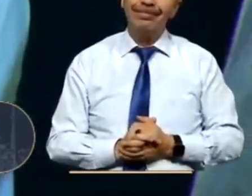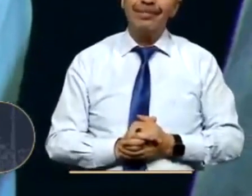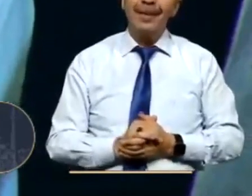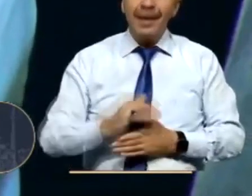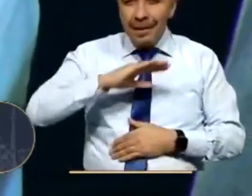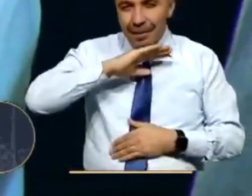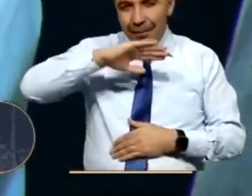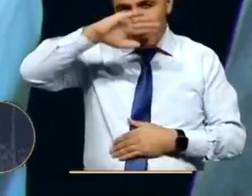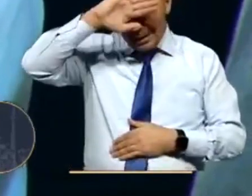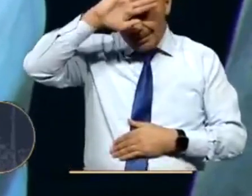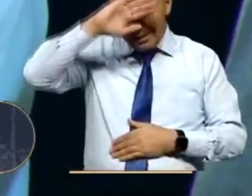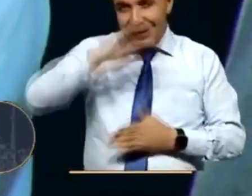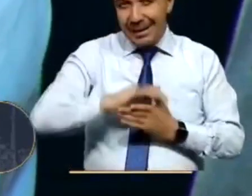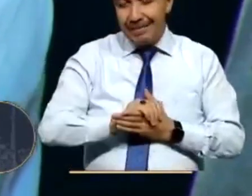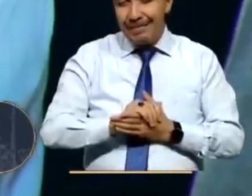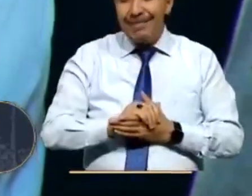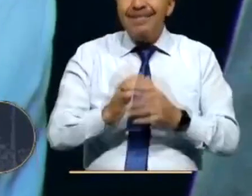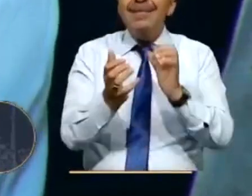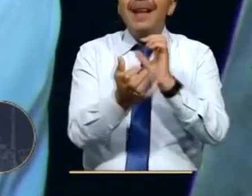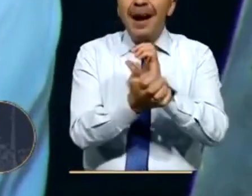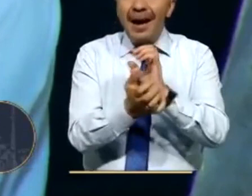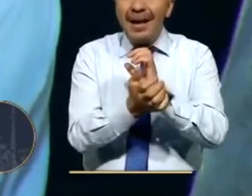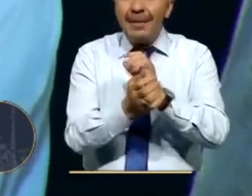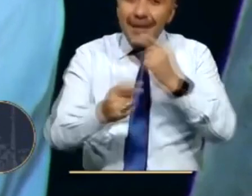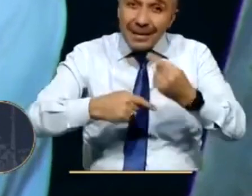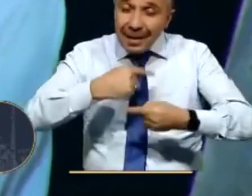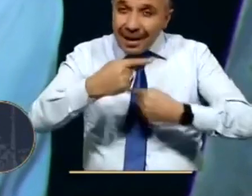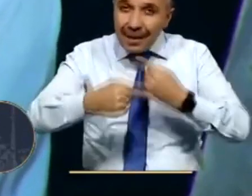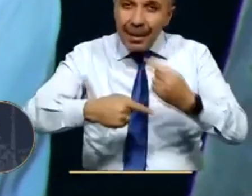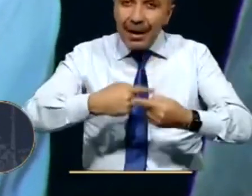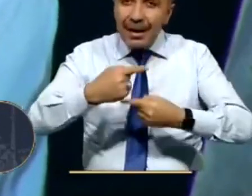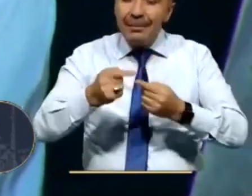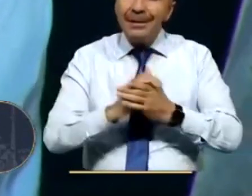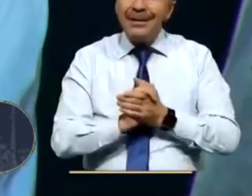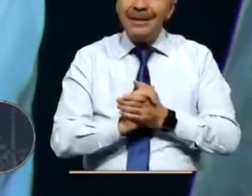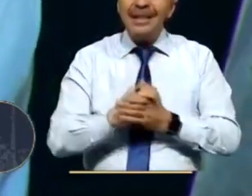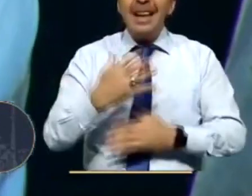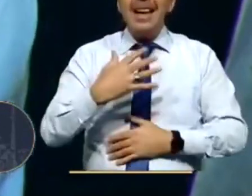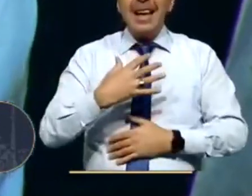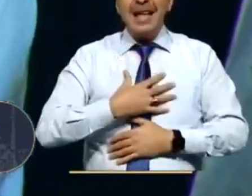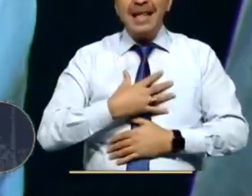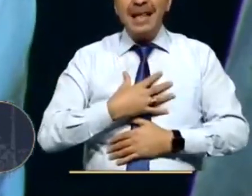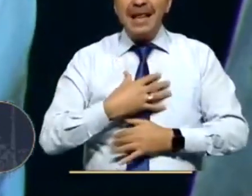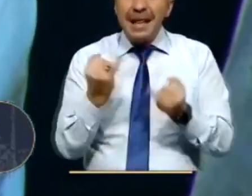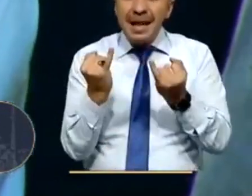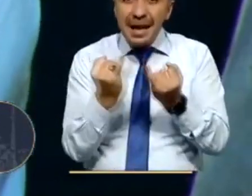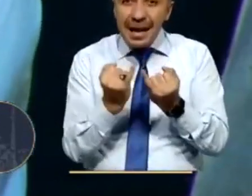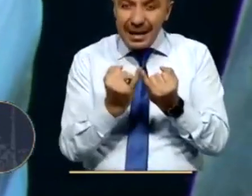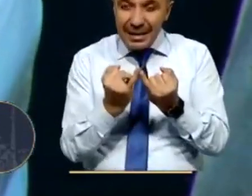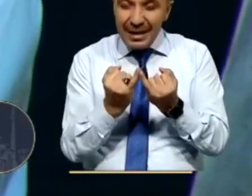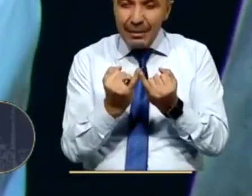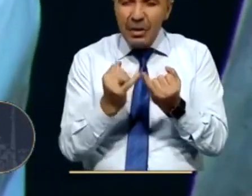Bayramlar ise ailemiz, akrabalarımız, din kardeşlerimiz ve